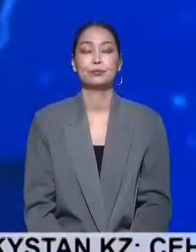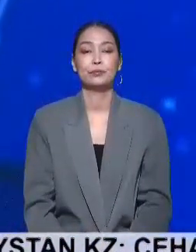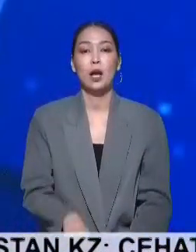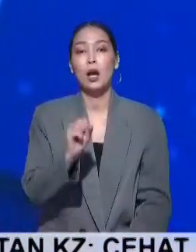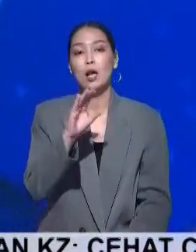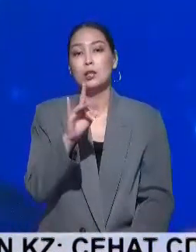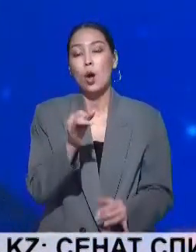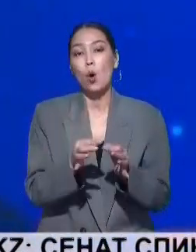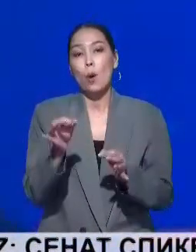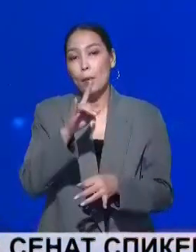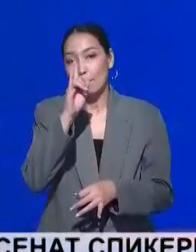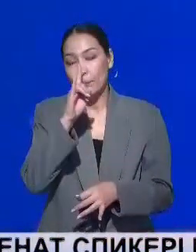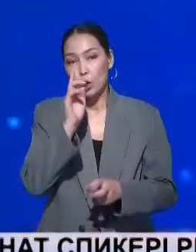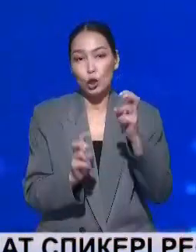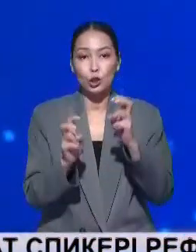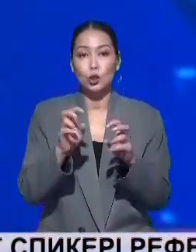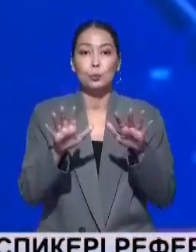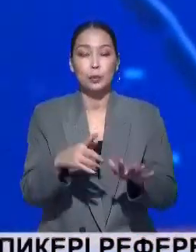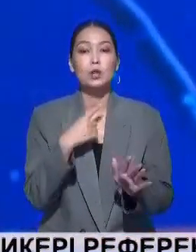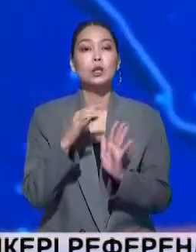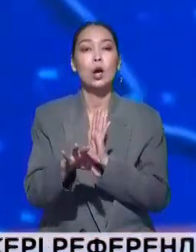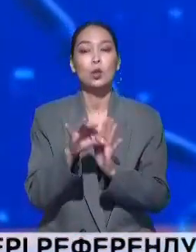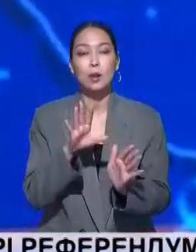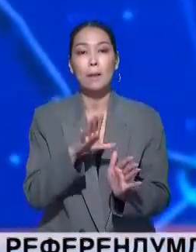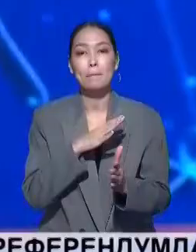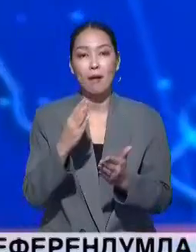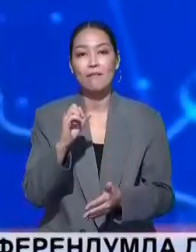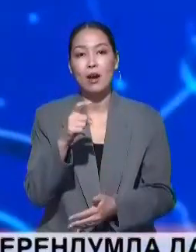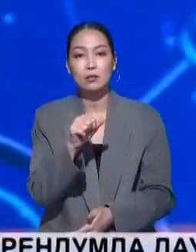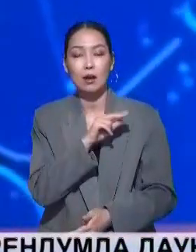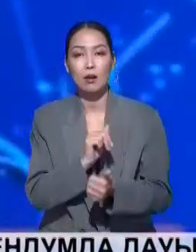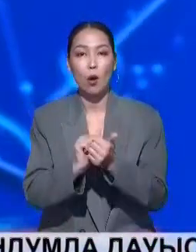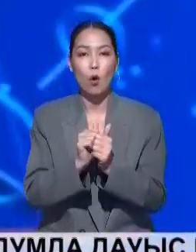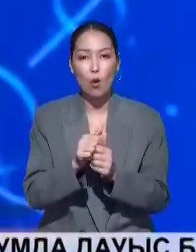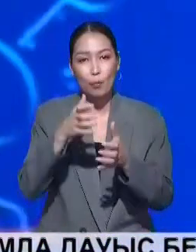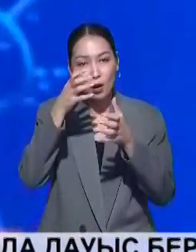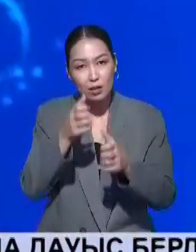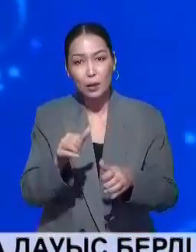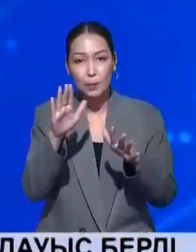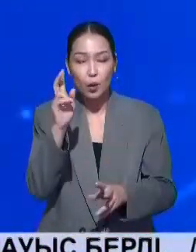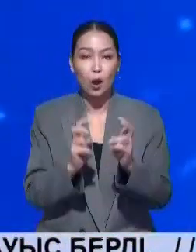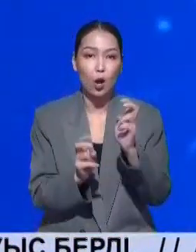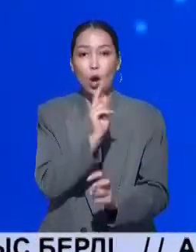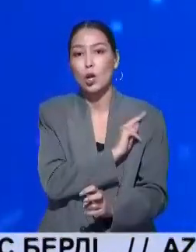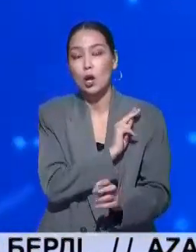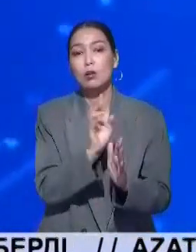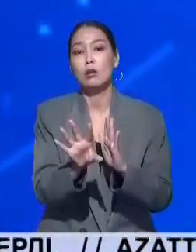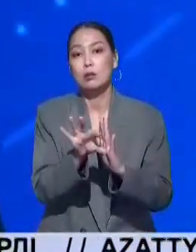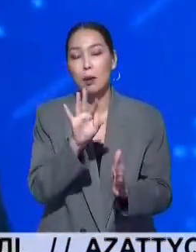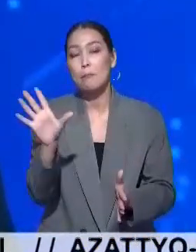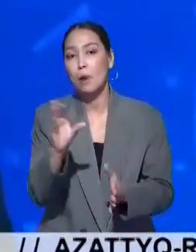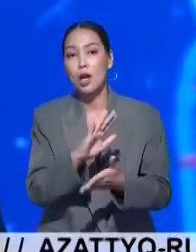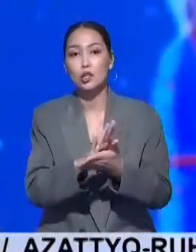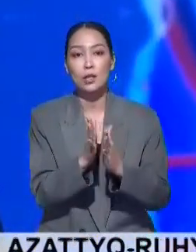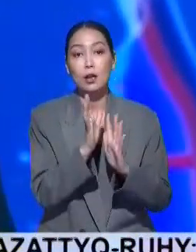Атырау облысында мұнайшылар жұмыс орнында дауыс берді. Бақталғаусымен кен орындары мен өндірісінде жұмыс істейтіндерге таңдау жасауға барлық